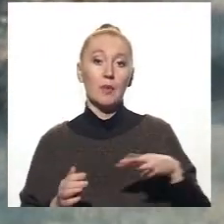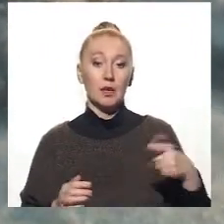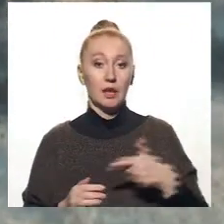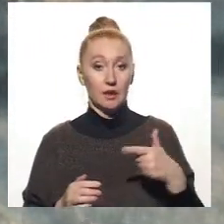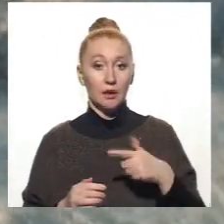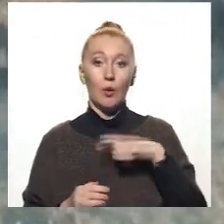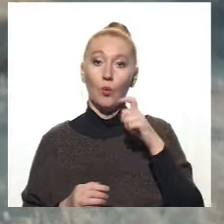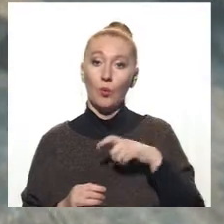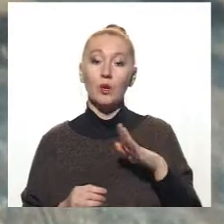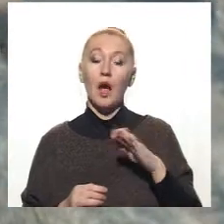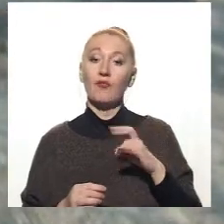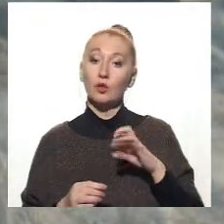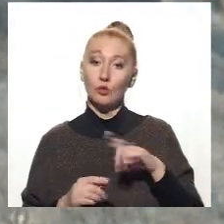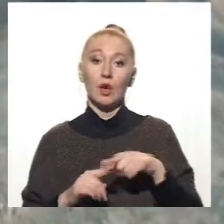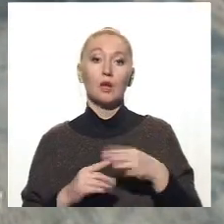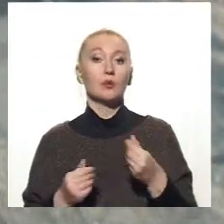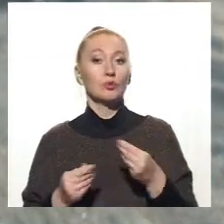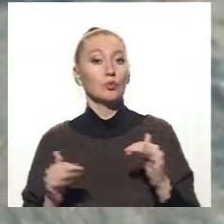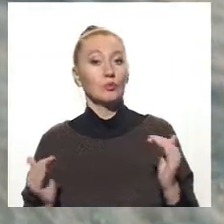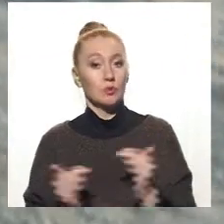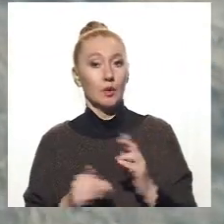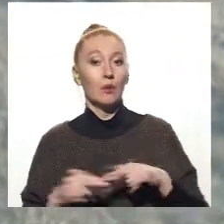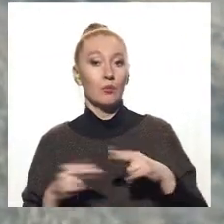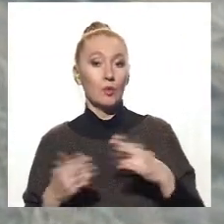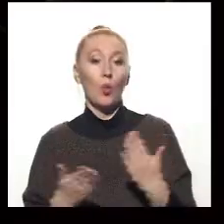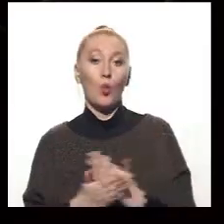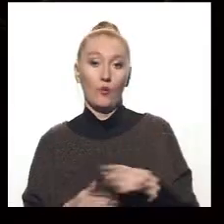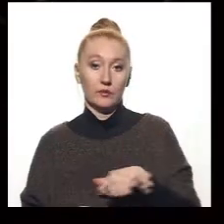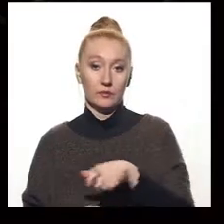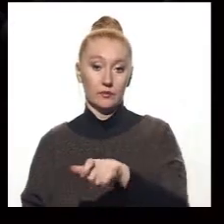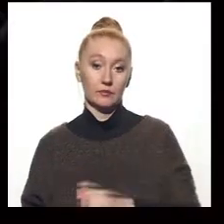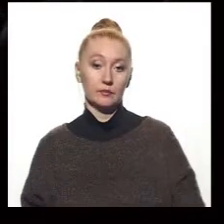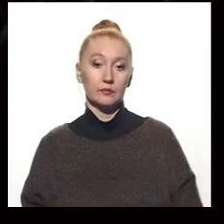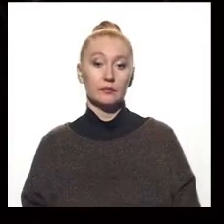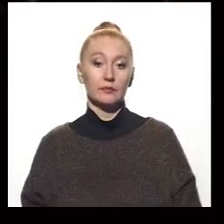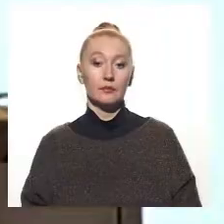гривень. В «Укравтодорі» хочуть цю суму зменшити, зокрема побудувавши нові автошляхи.